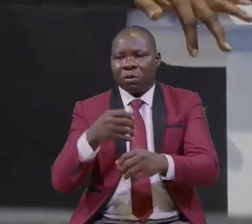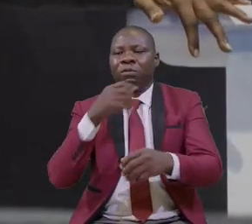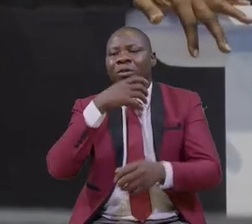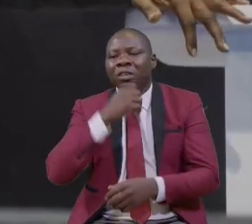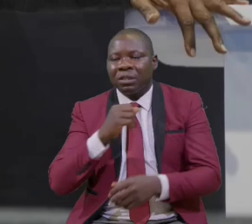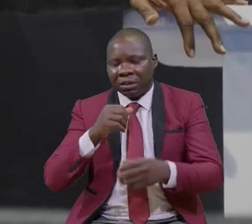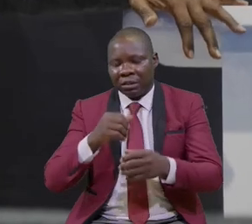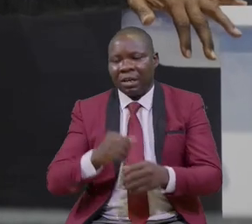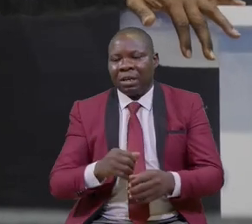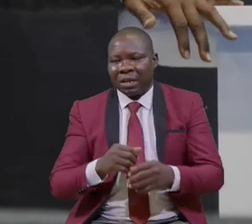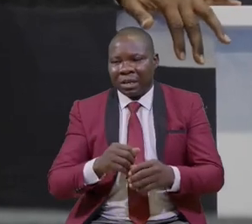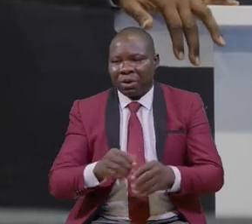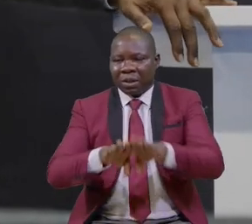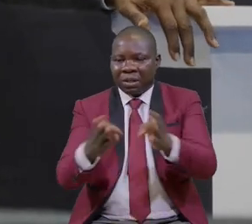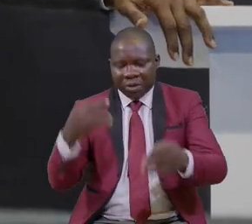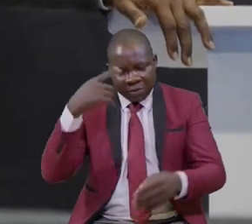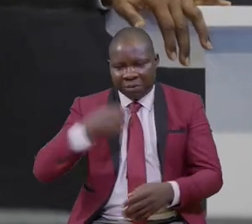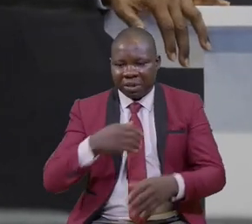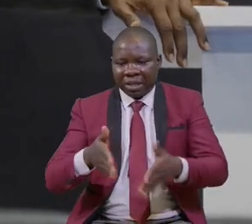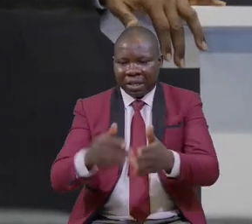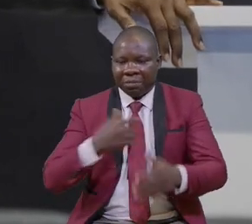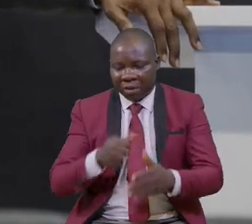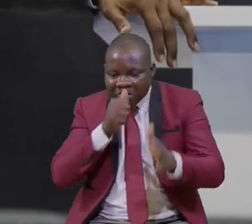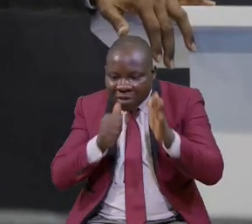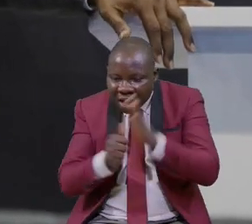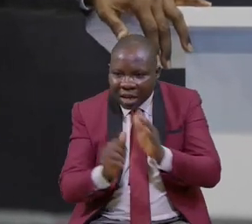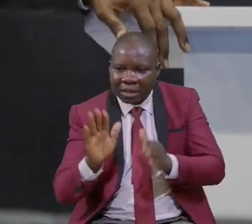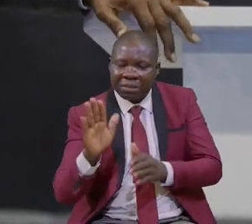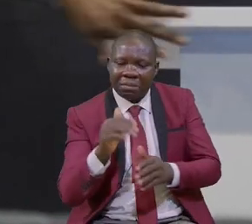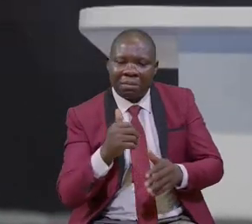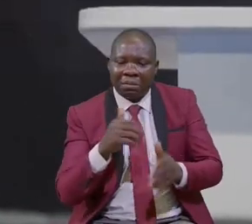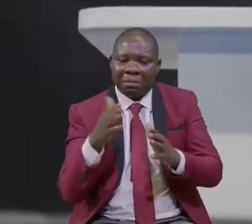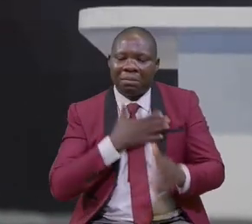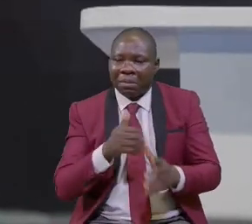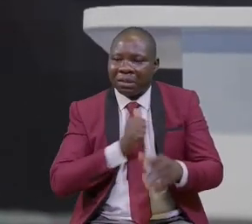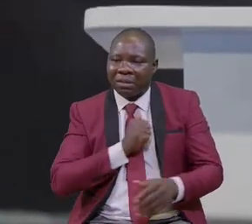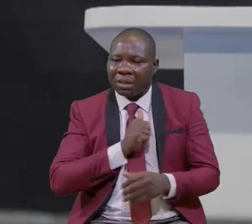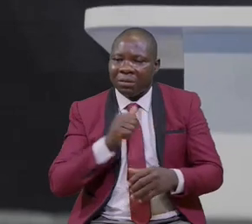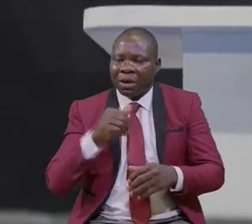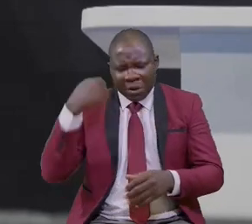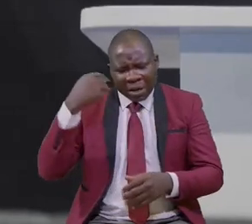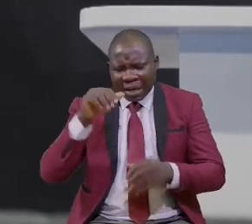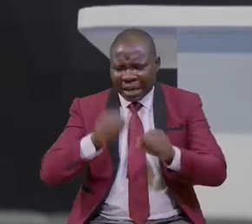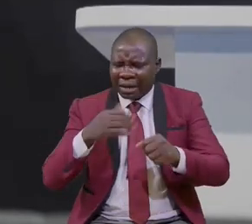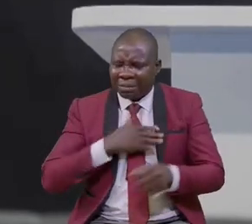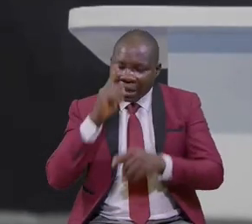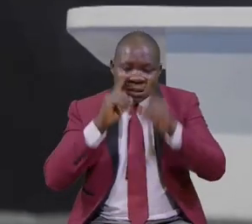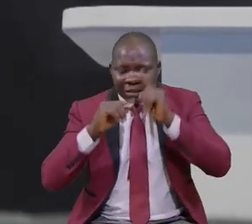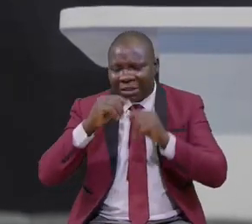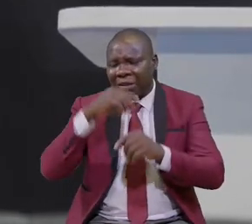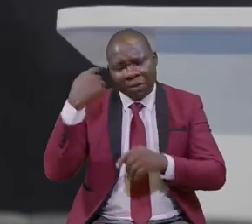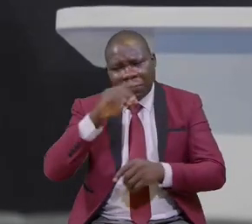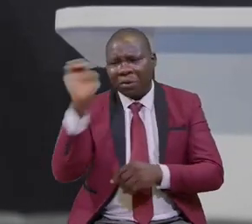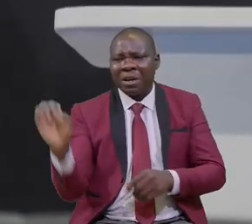moi. Que je me trouve en toi un refuge. Car mes larmes qui coulent à jamais, mon zèle qui n'a pas